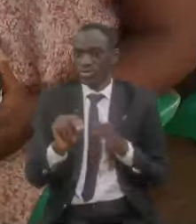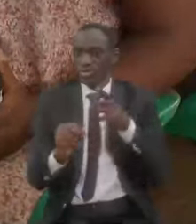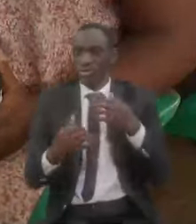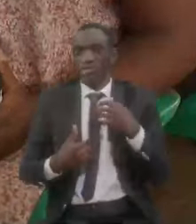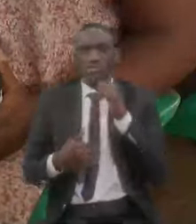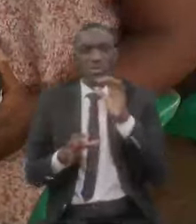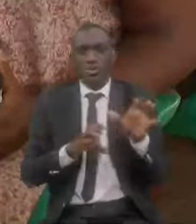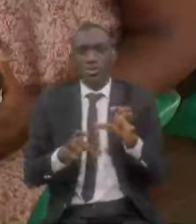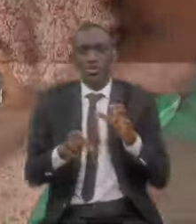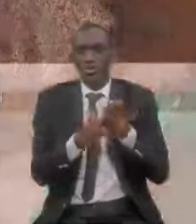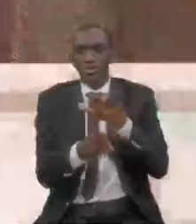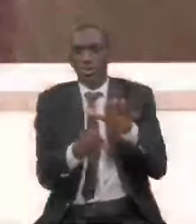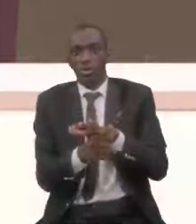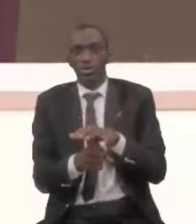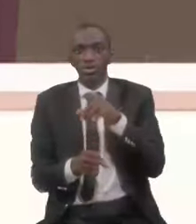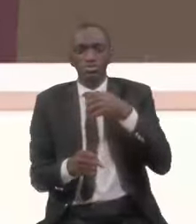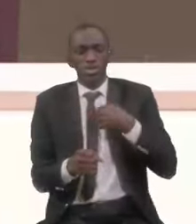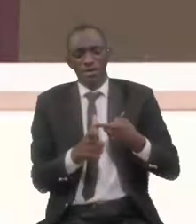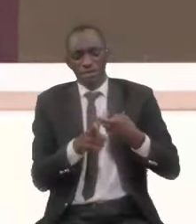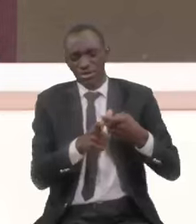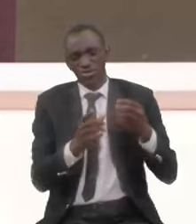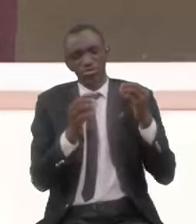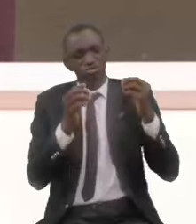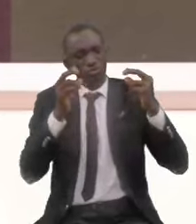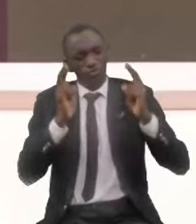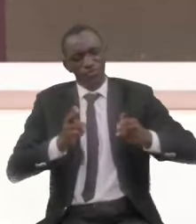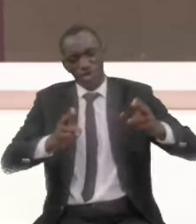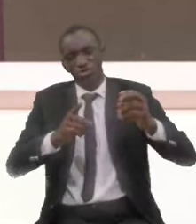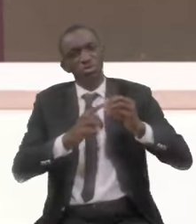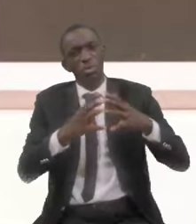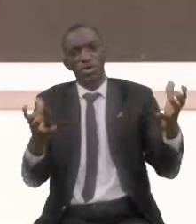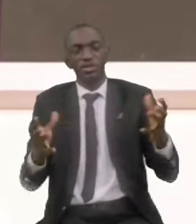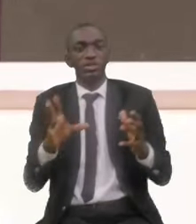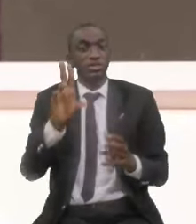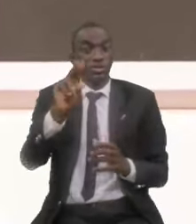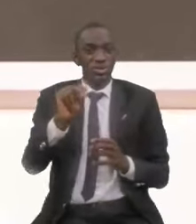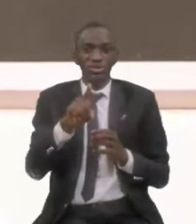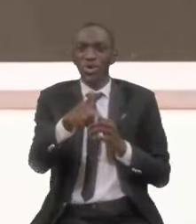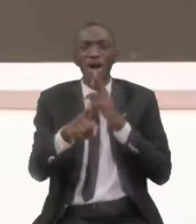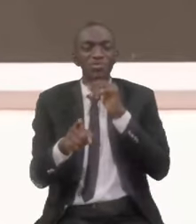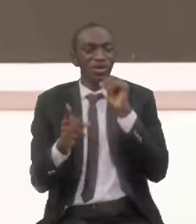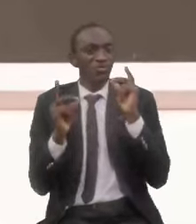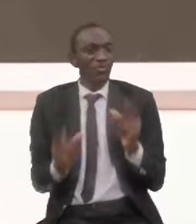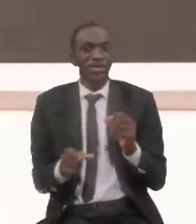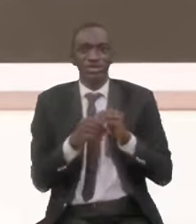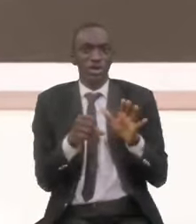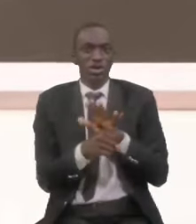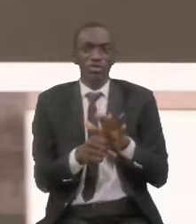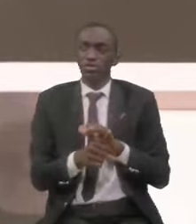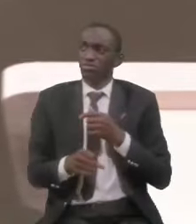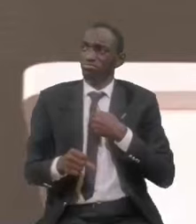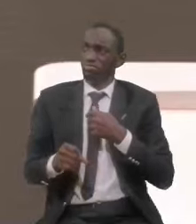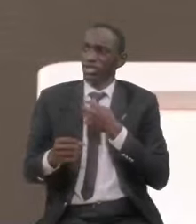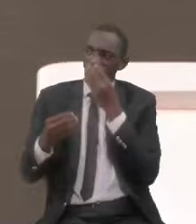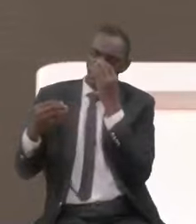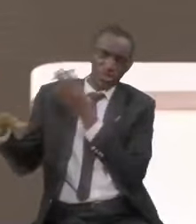Non, tu n'as pas encore couru plus rapidement. Ah, j'ai déjà beaucoup donné. Non, tu n'as pas encore beaucoup donné.